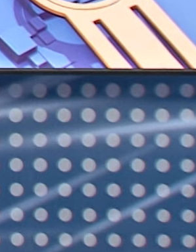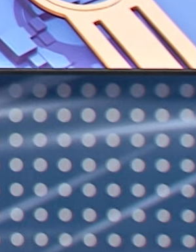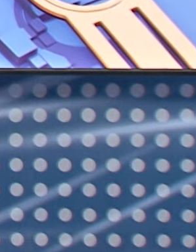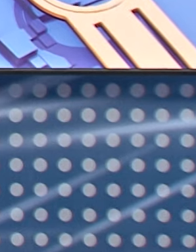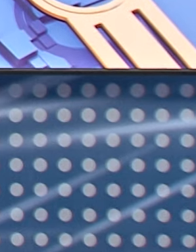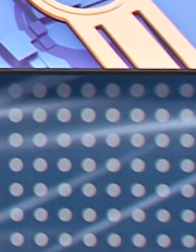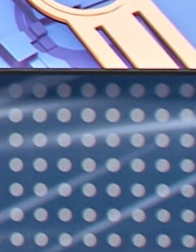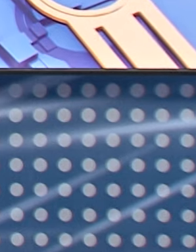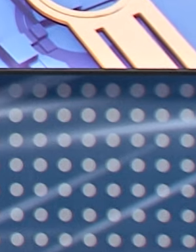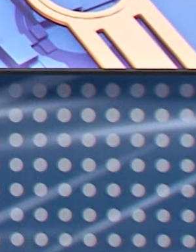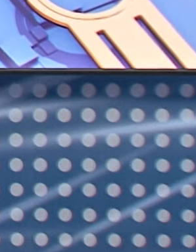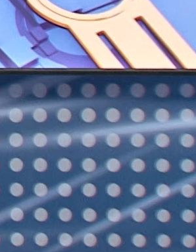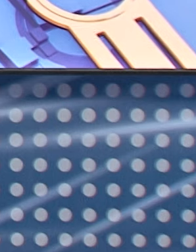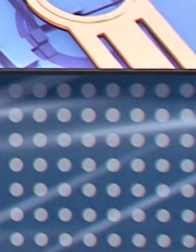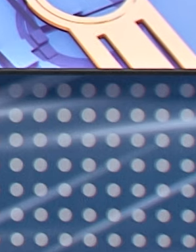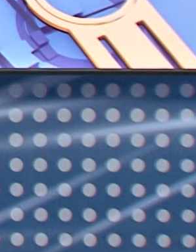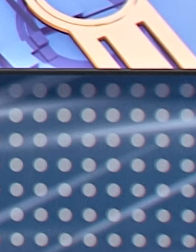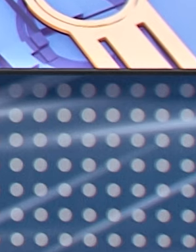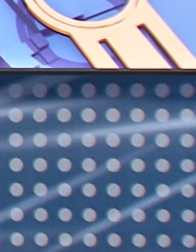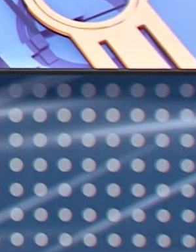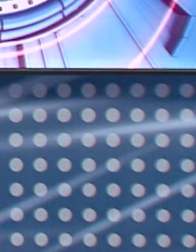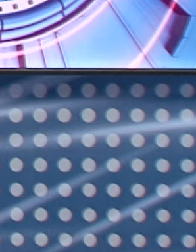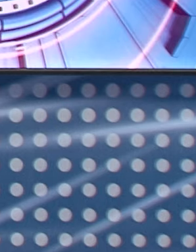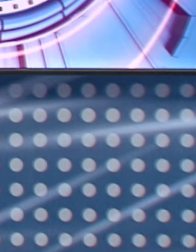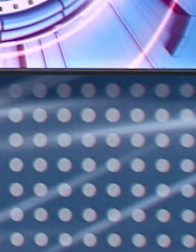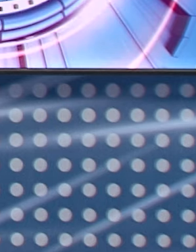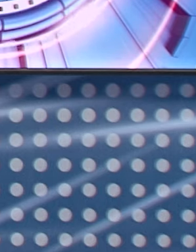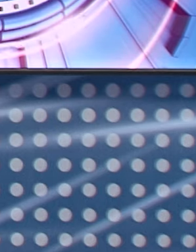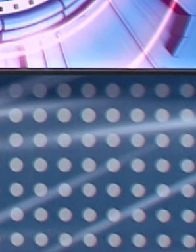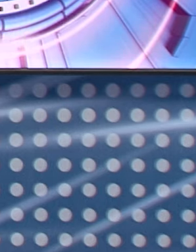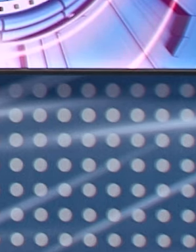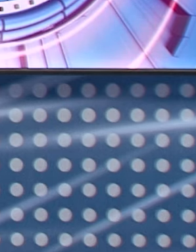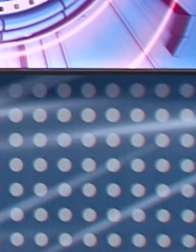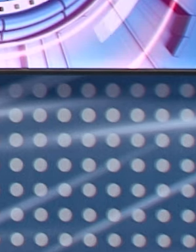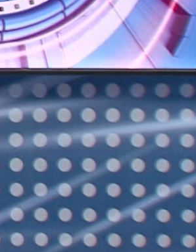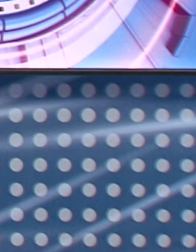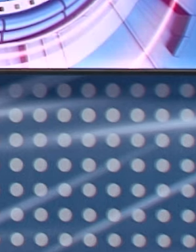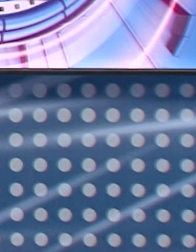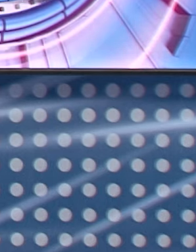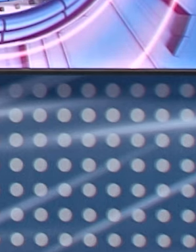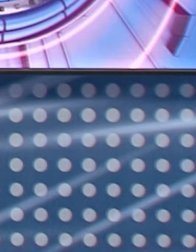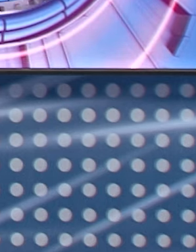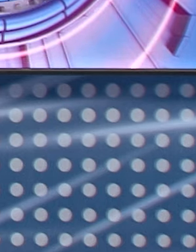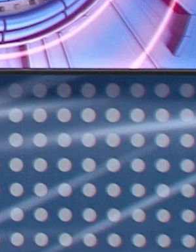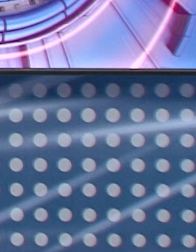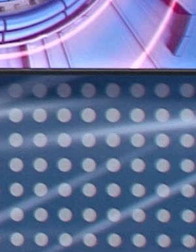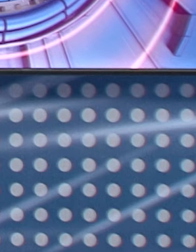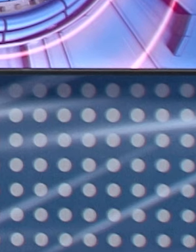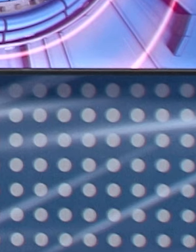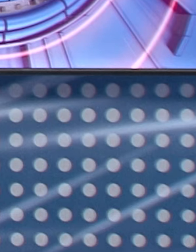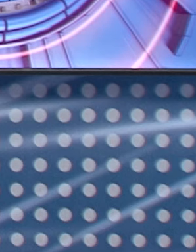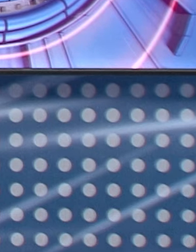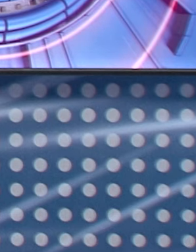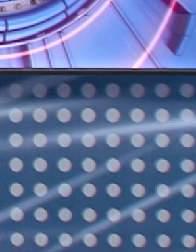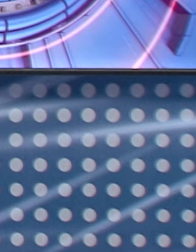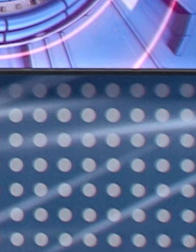хорошая новость об успехах наших школьников. Старооскольцы – призеры Всероссийской олимпиады. Старшеклассники Илья Кувшинов и Владислав Данилов завоевали